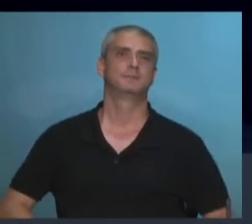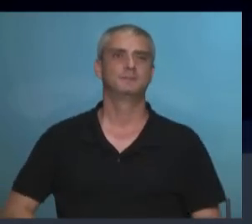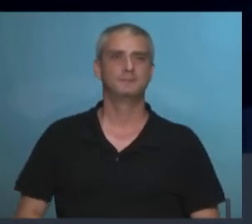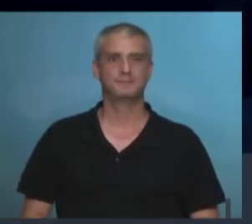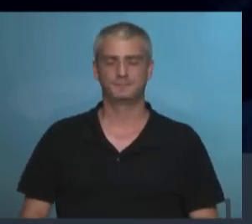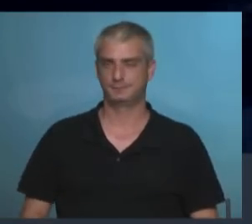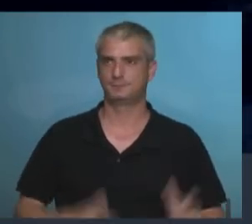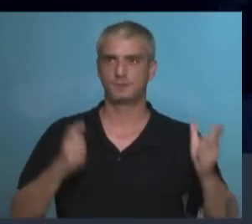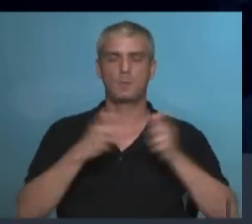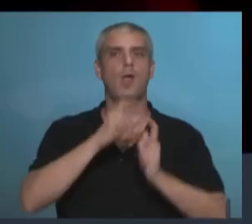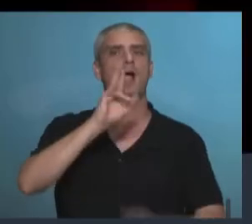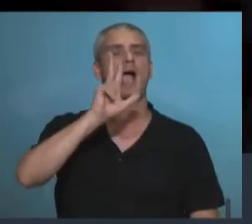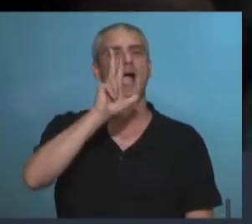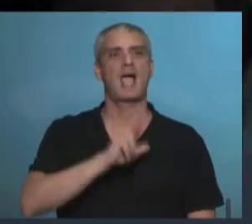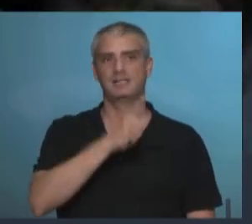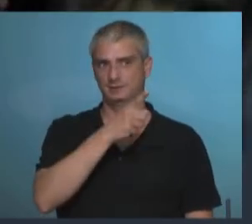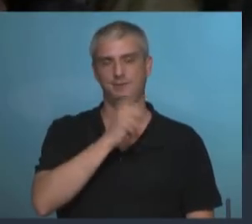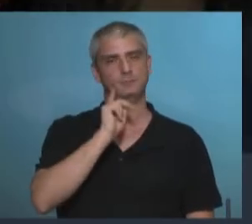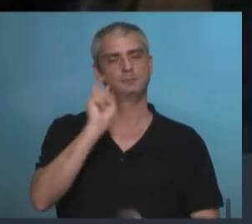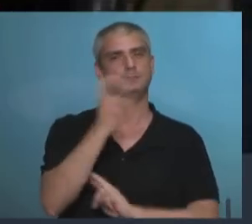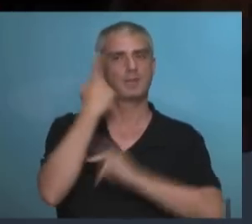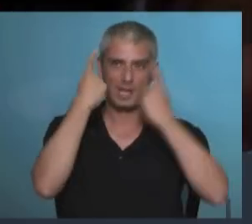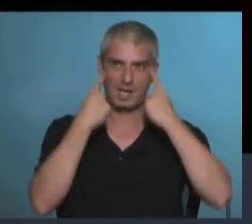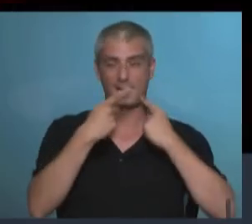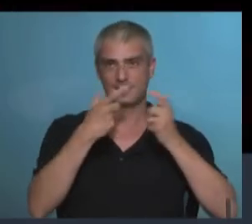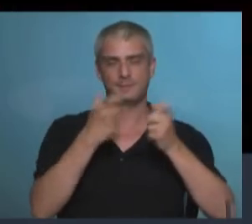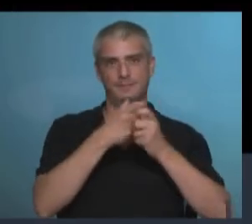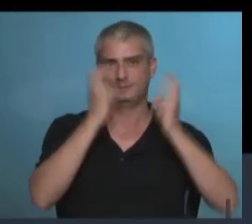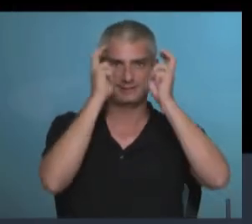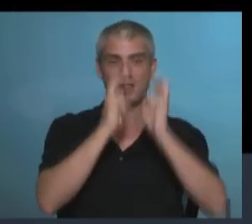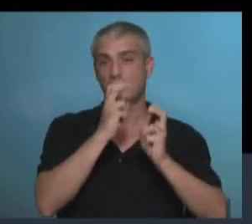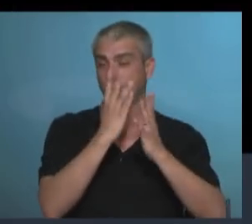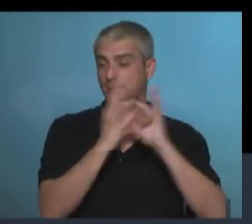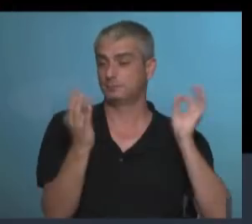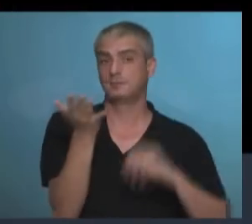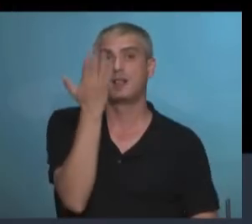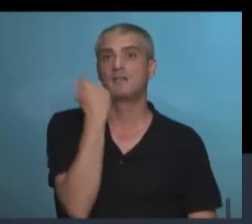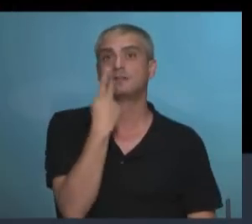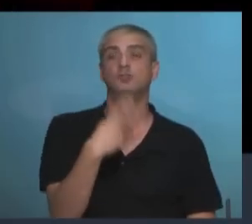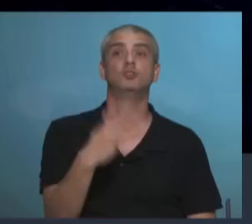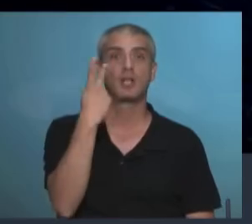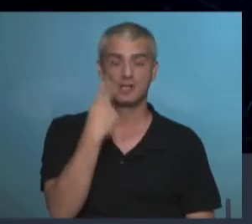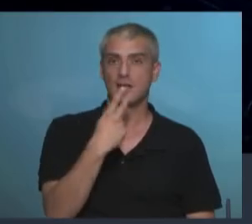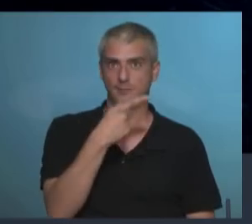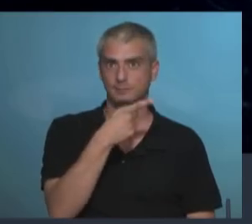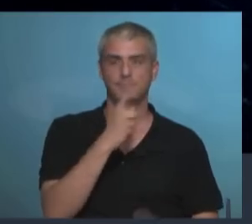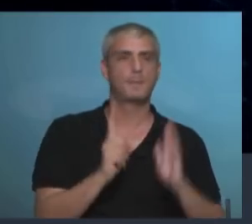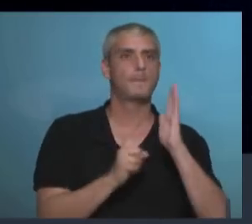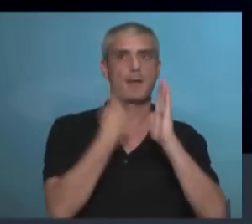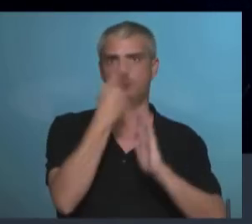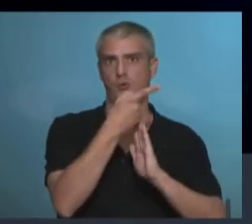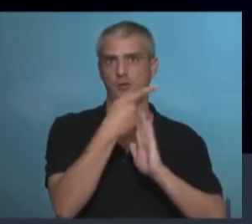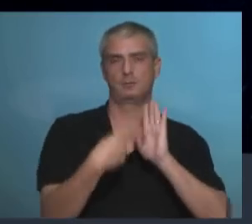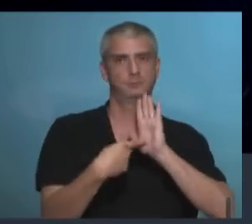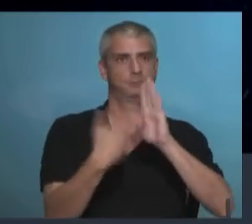פלוגת חץ, כך נקרא פרויקט גיוס החרדים לחטיבה אדומה, יצאה לדרך לפני כשנתיים, וזו הפעם הראשונה שהם